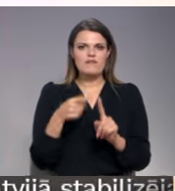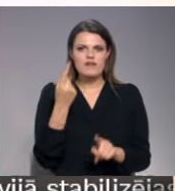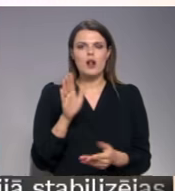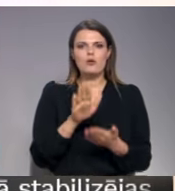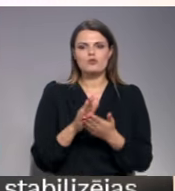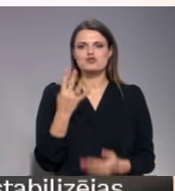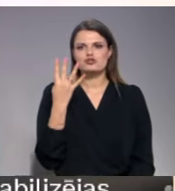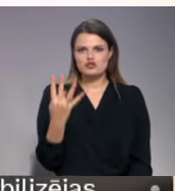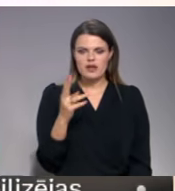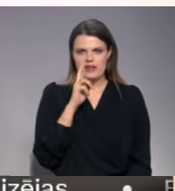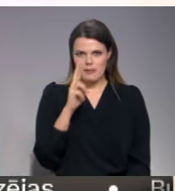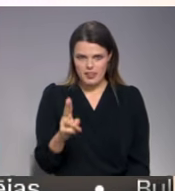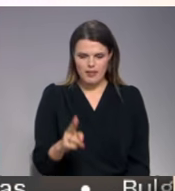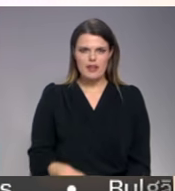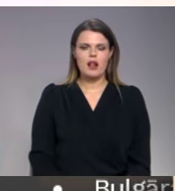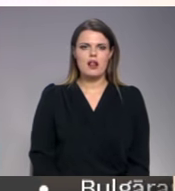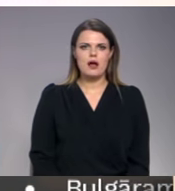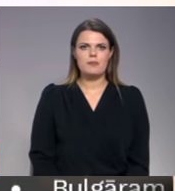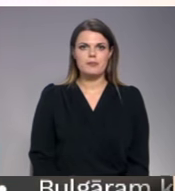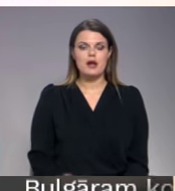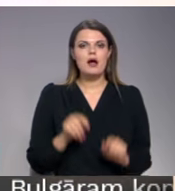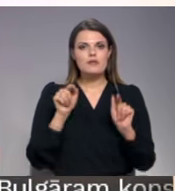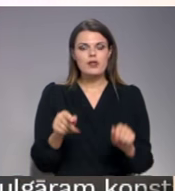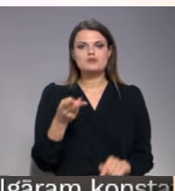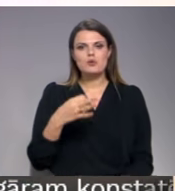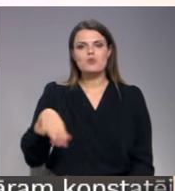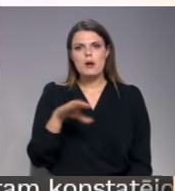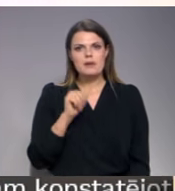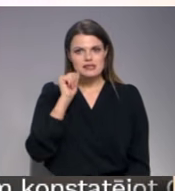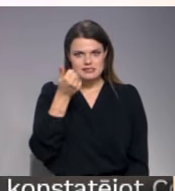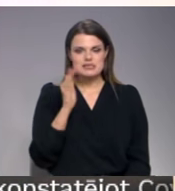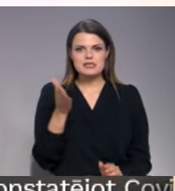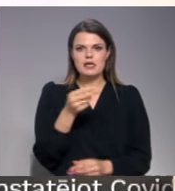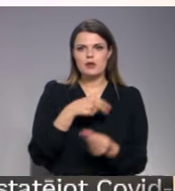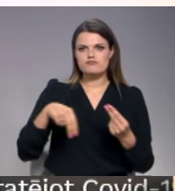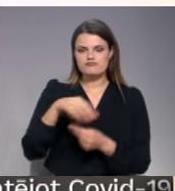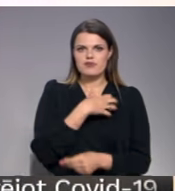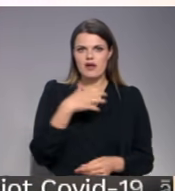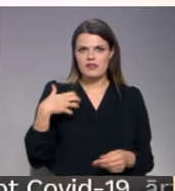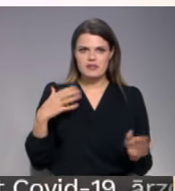uz 4 nedēļām. Tas ir tas, ko mēs rītdien runāsim valdības sēdē.